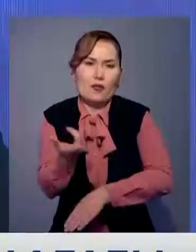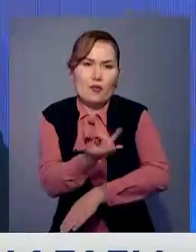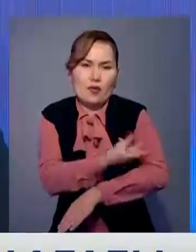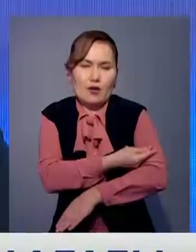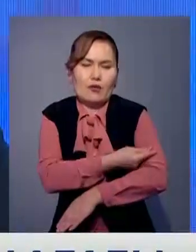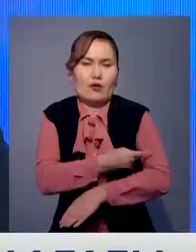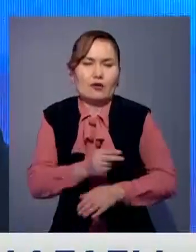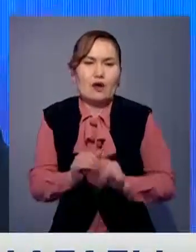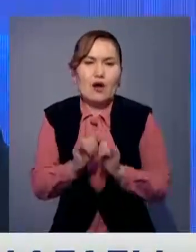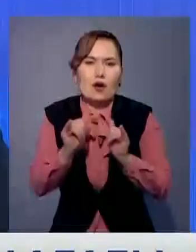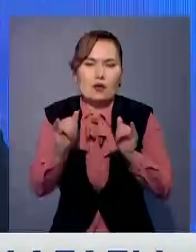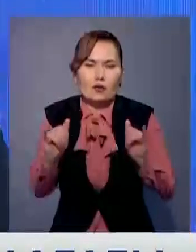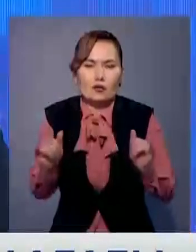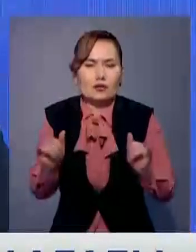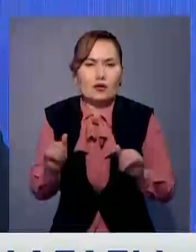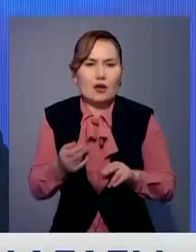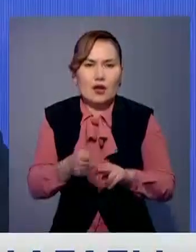адамдардың саны көбейіп бара жатыр.